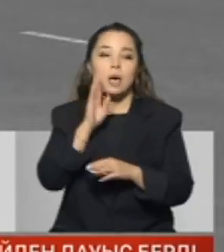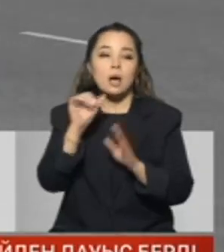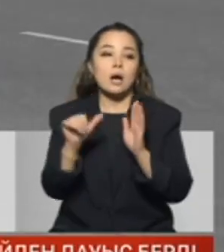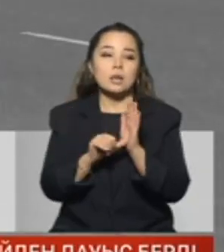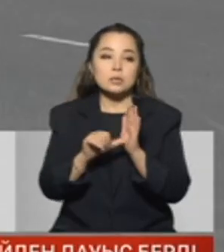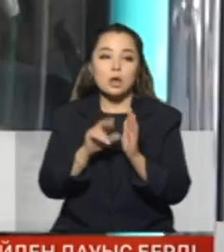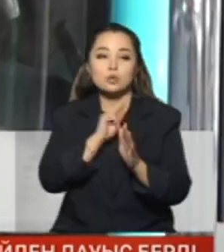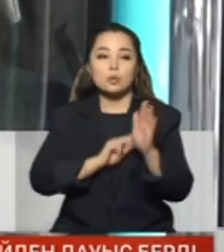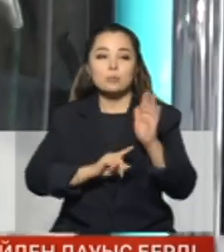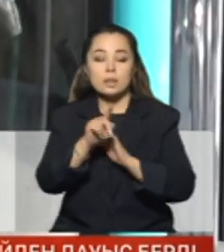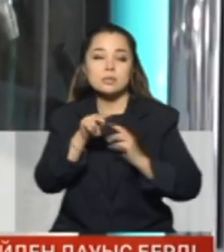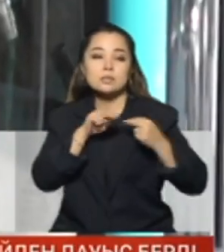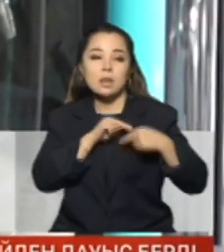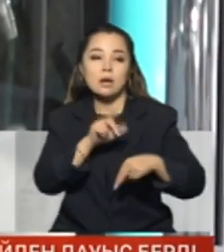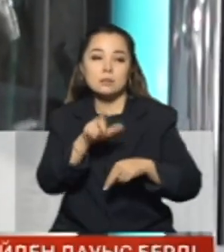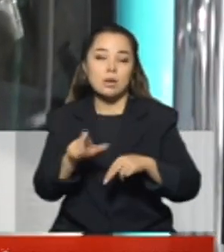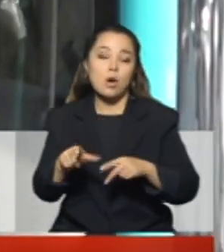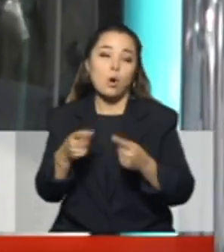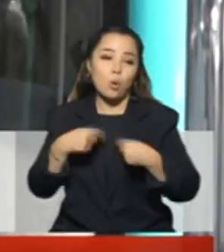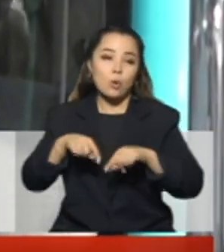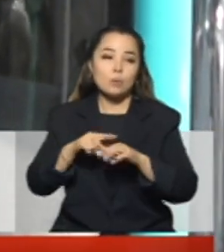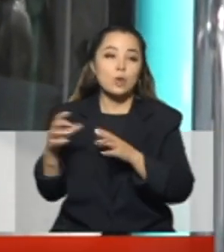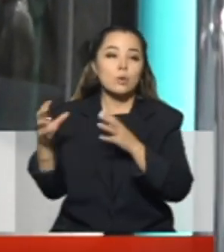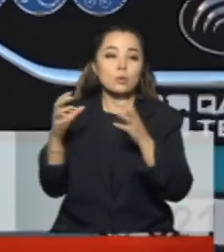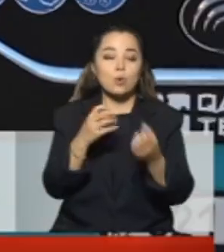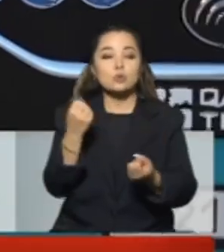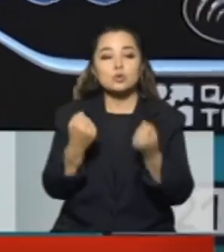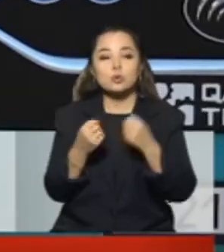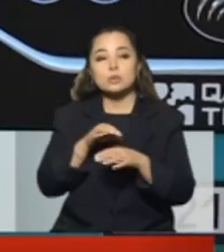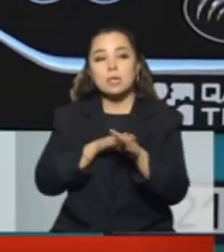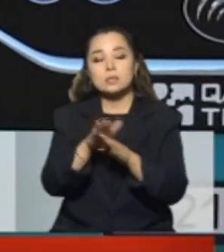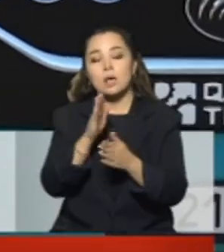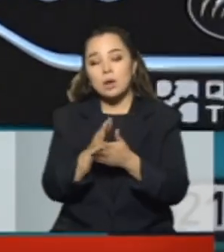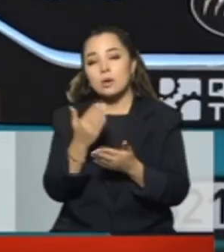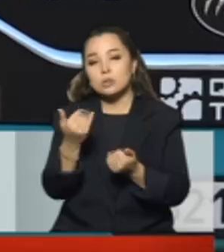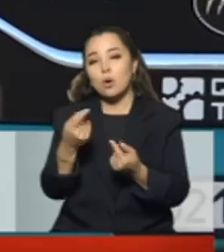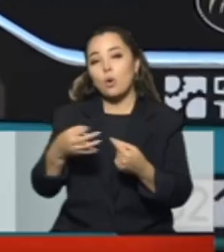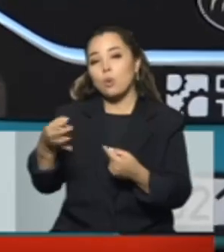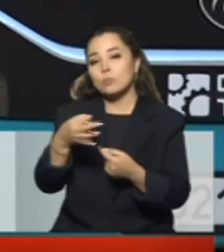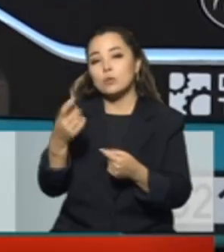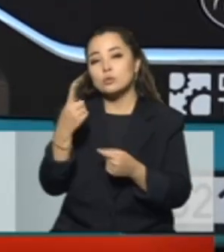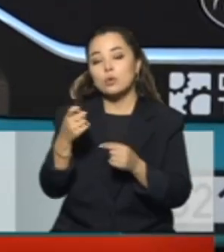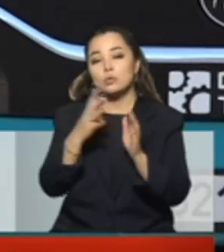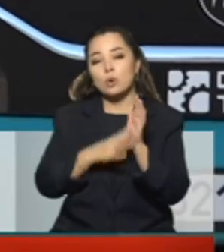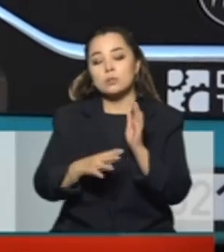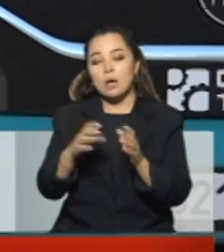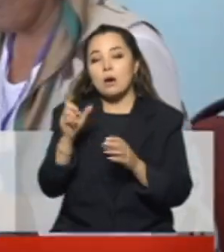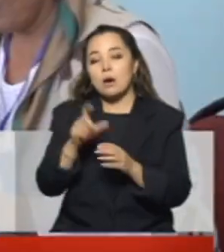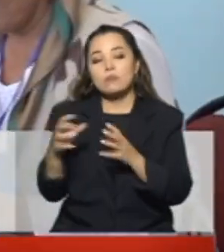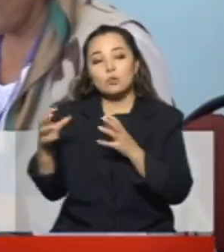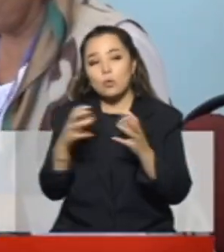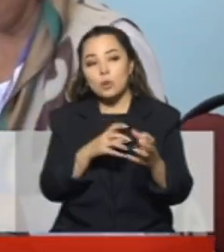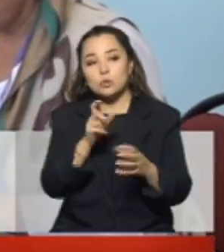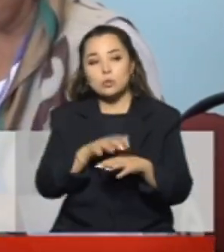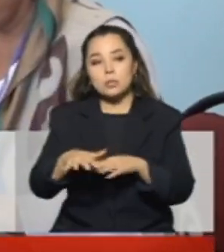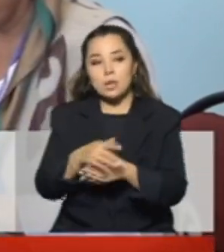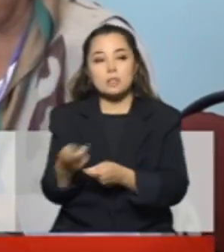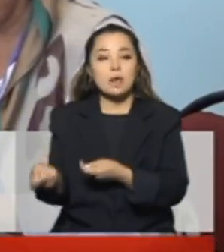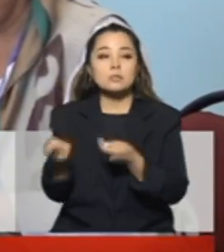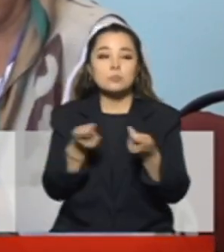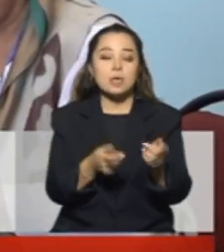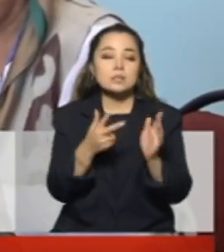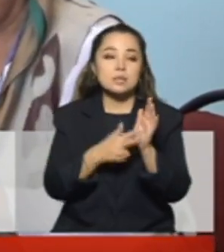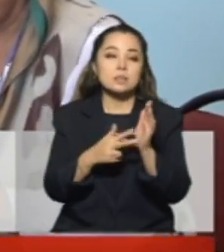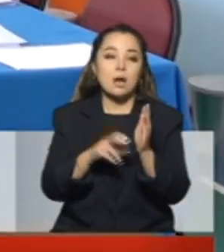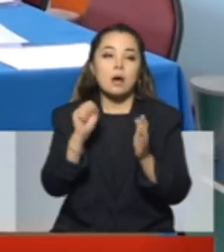бері жұмыста жүрген еңбеккерлердің бірі қоғамдық көлік жүргізушілері. Облыс бойынша 190 автобус жолаушыларды тасымалдауда, соның 80-і